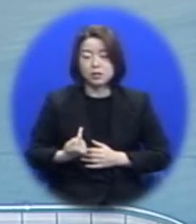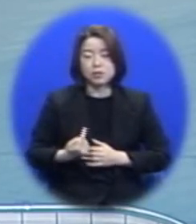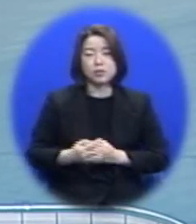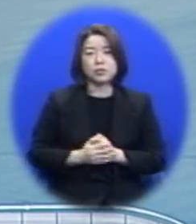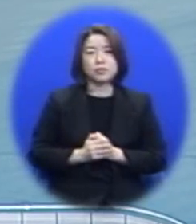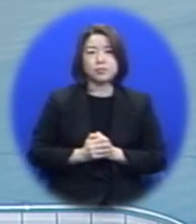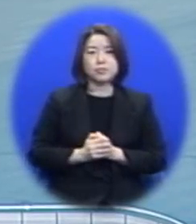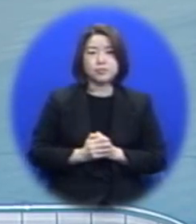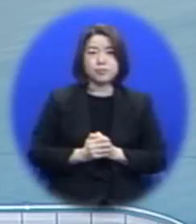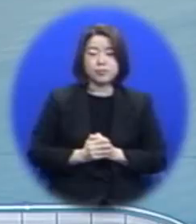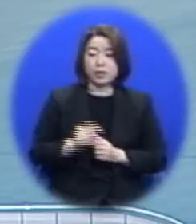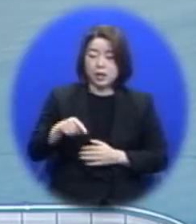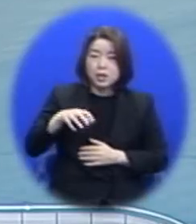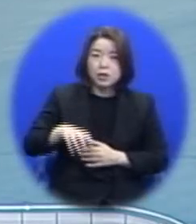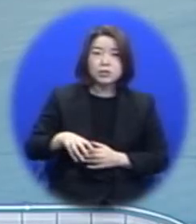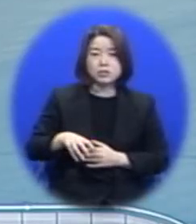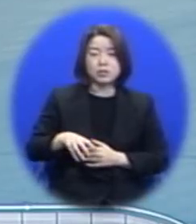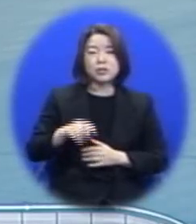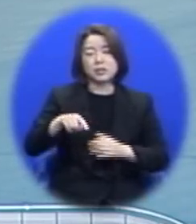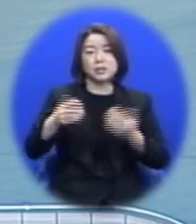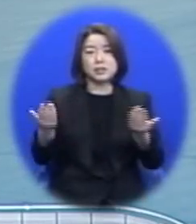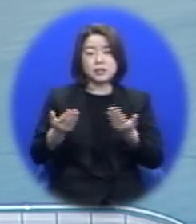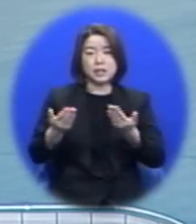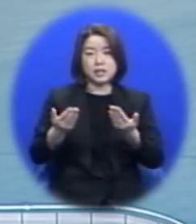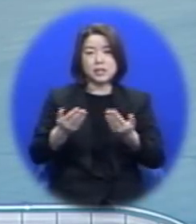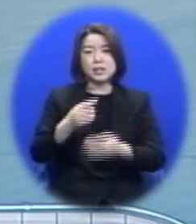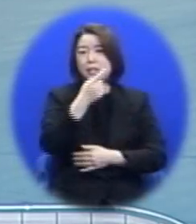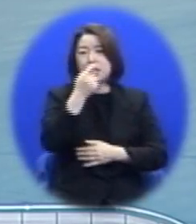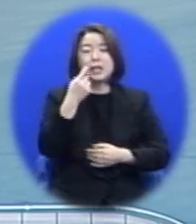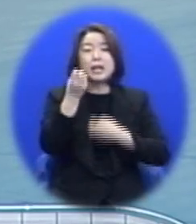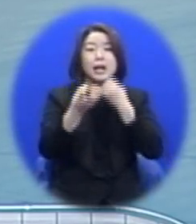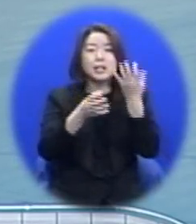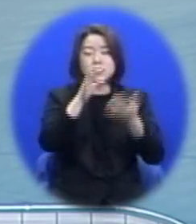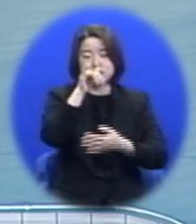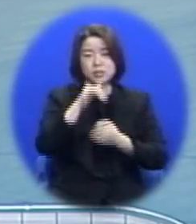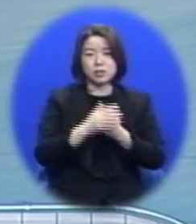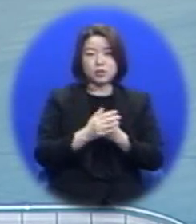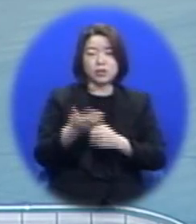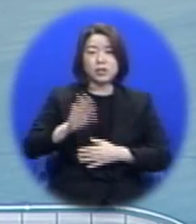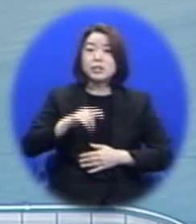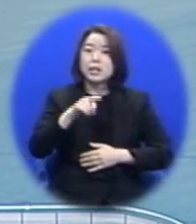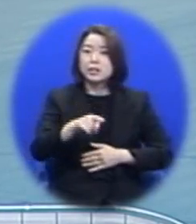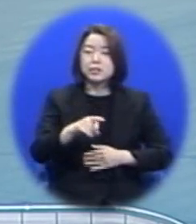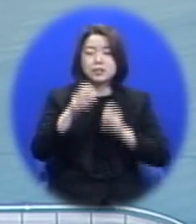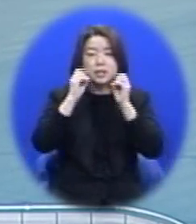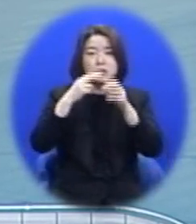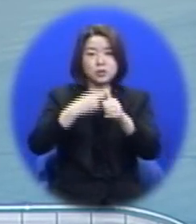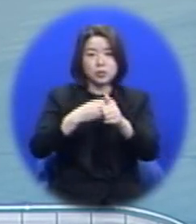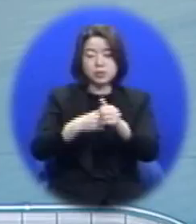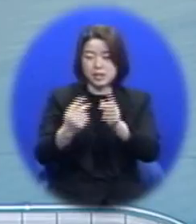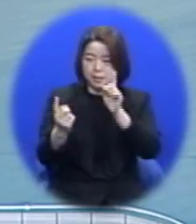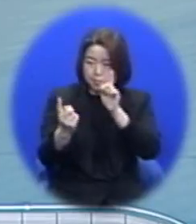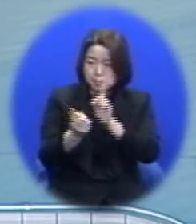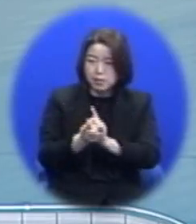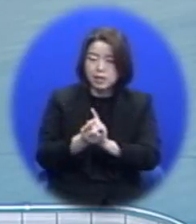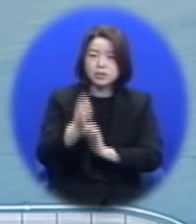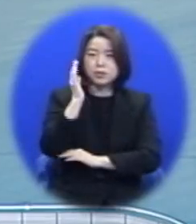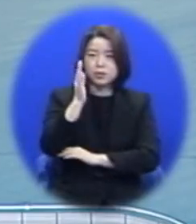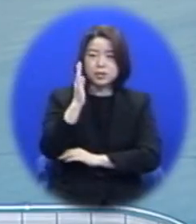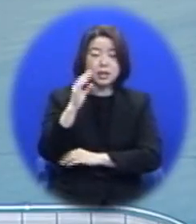오셨어요. 여기서 그때 일 간증도 하셨습니다. 그런데 그 선교사님 만나서 이야기를